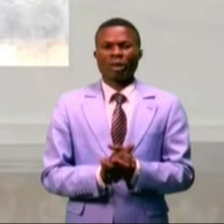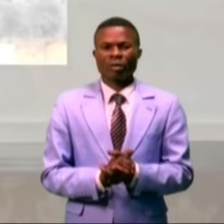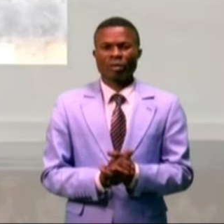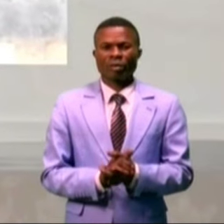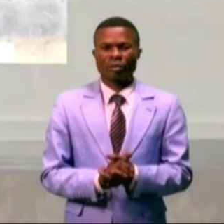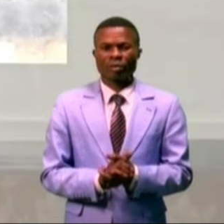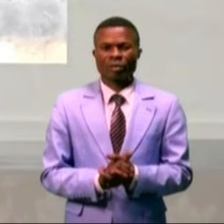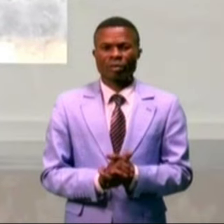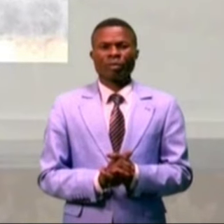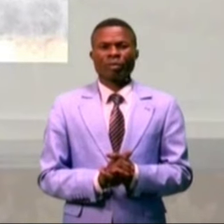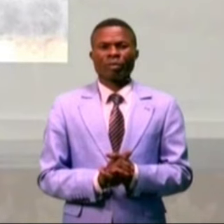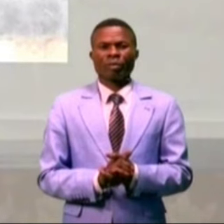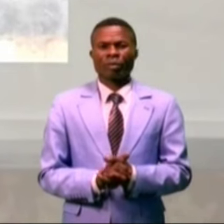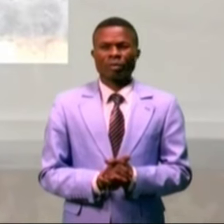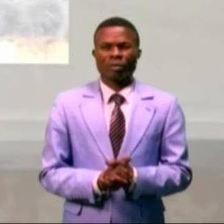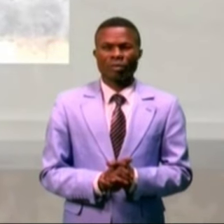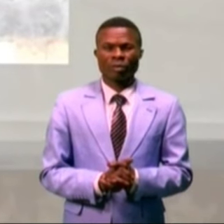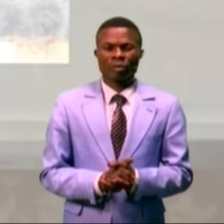gargouiller.